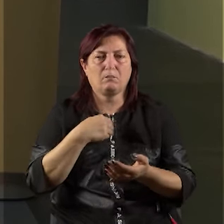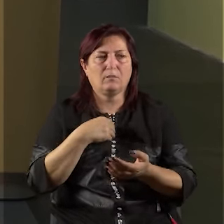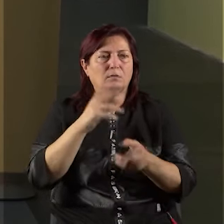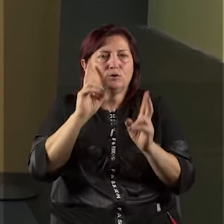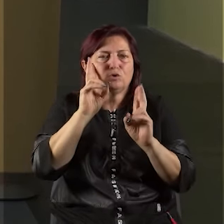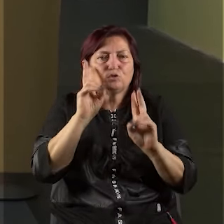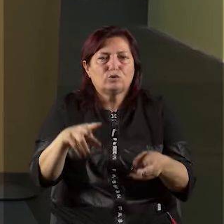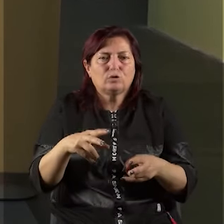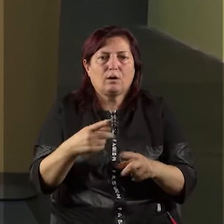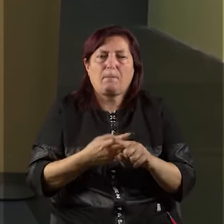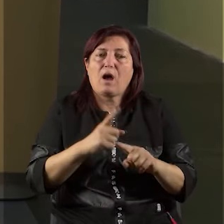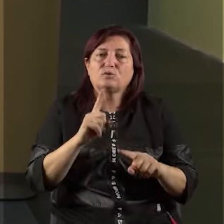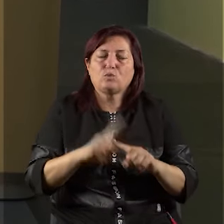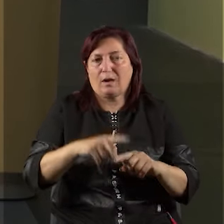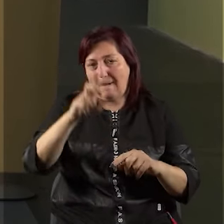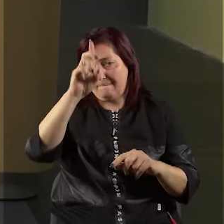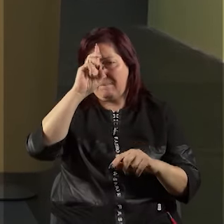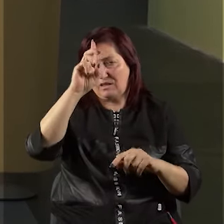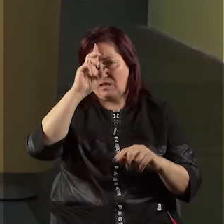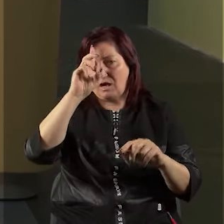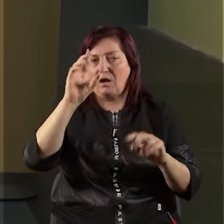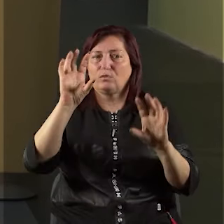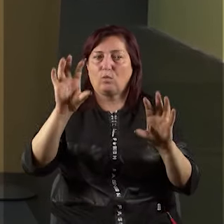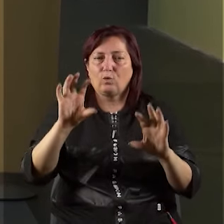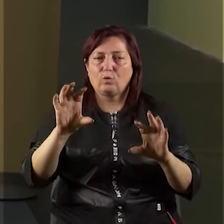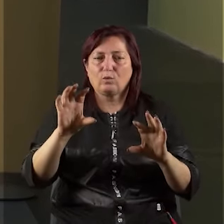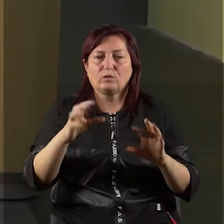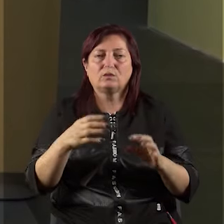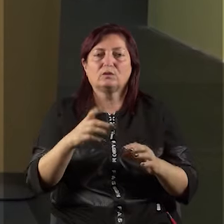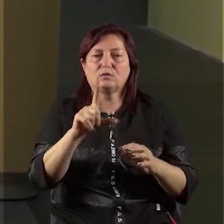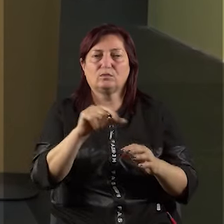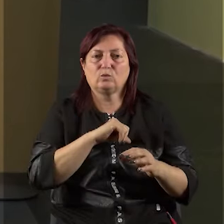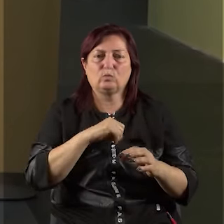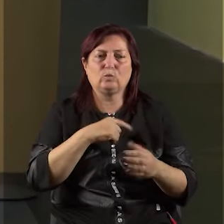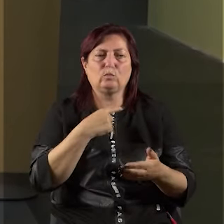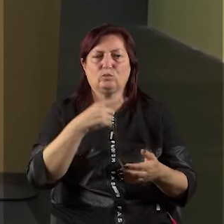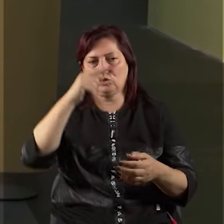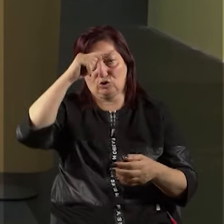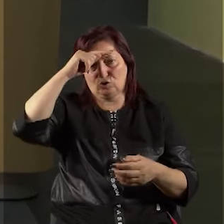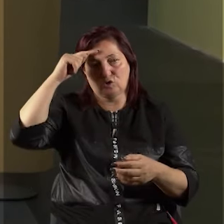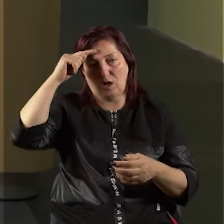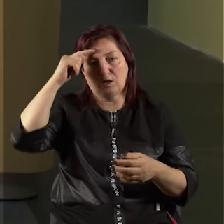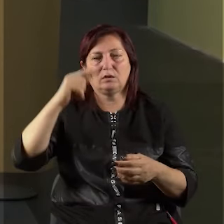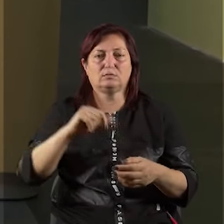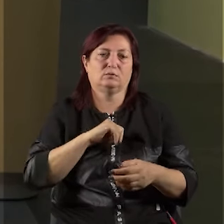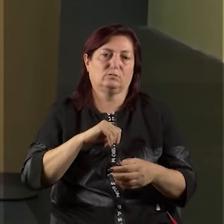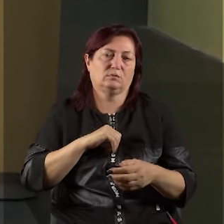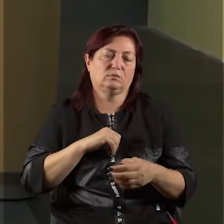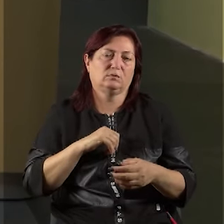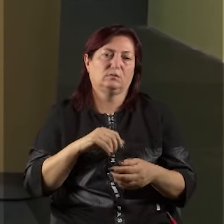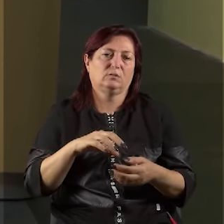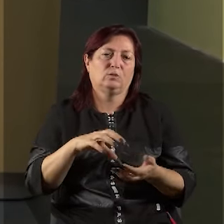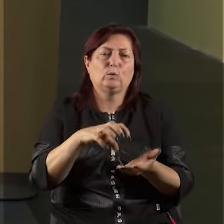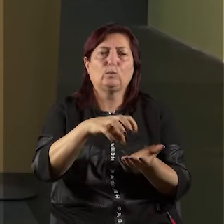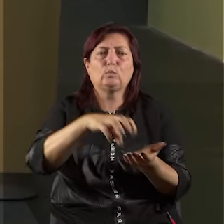ենք փաստորեն, պետականորեն դրվում ենք դուրս մեր ճակատագրի, միությունների